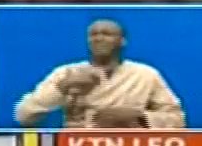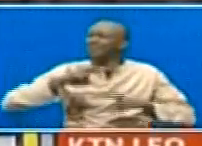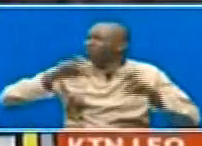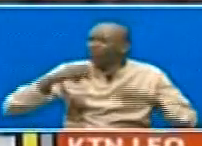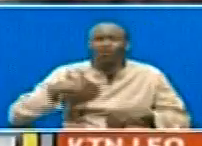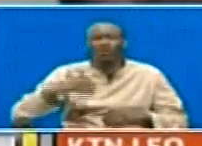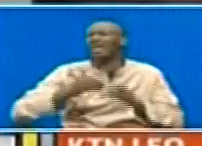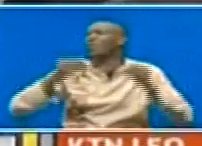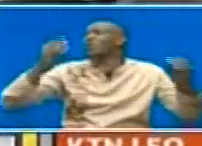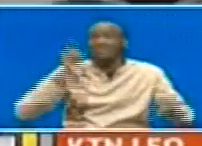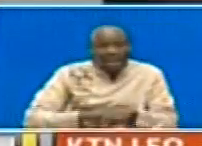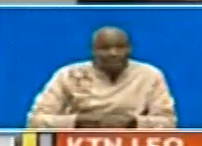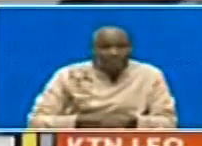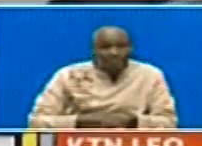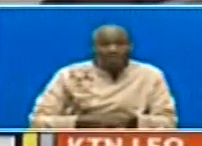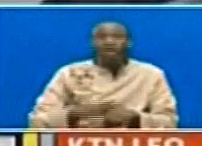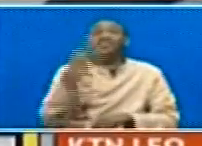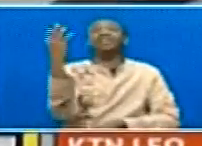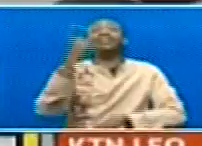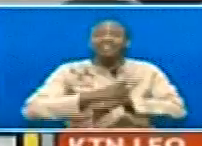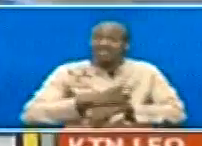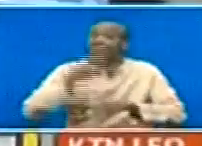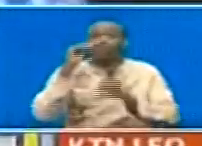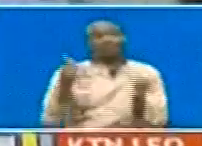sana. Tumetafuta siku tatu.